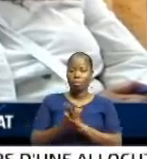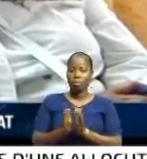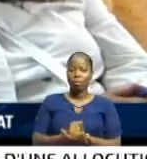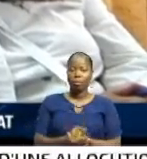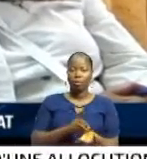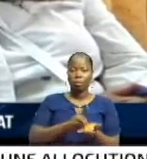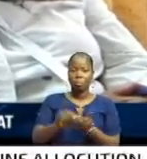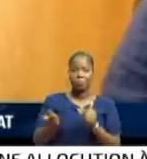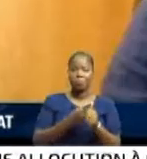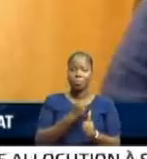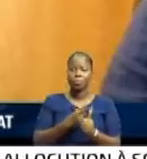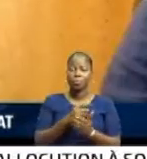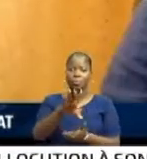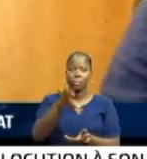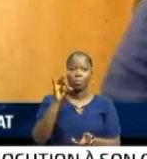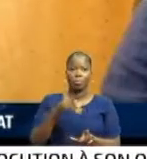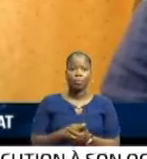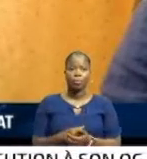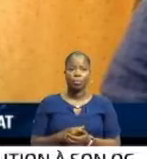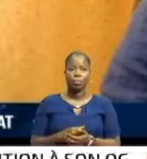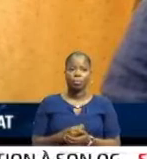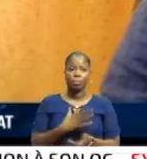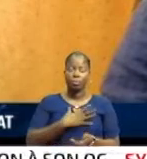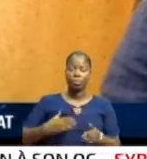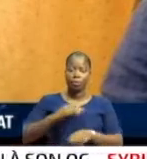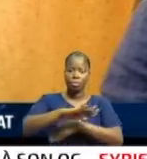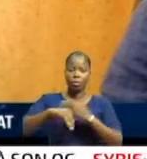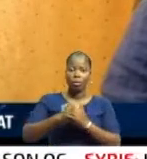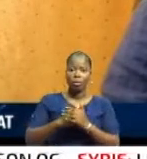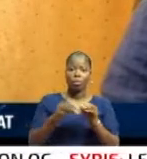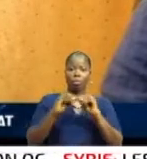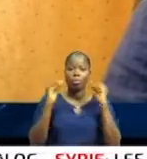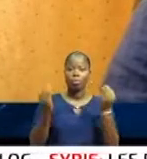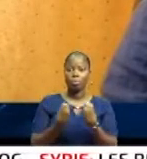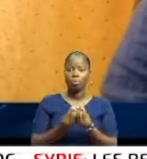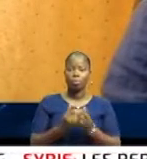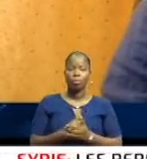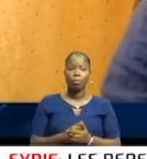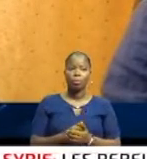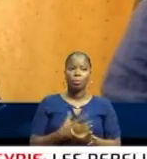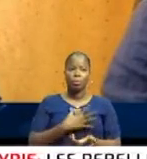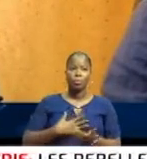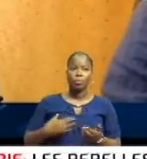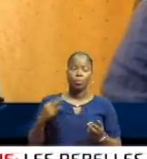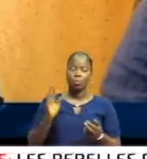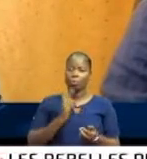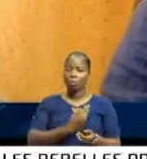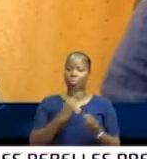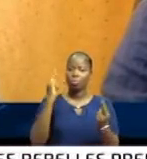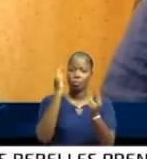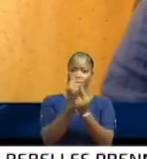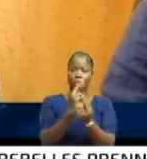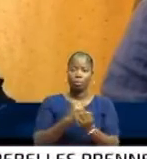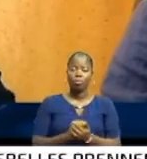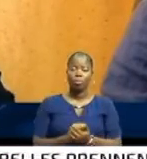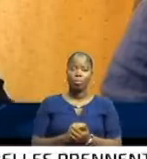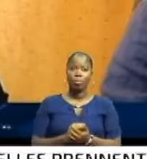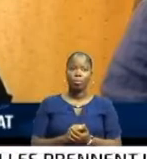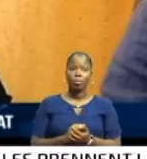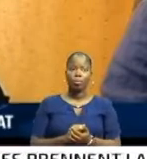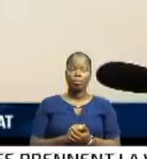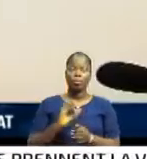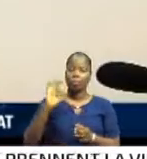premier choix tous les graphiques on est toutes les organisations criminelles que nous rencontrons donc notre espace francophone en particulier